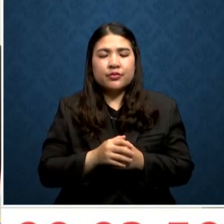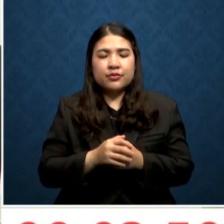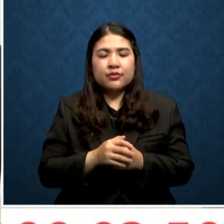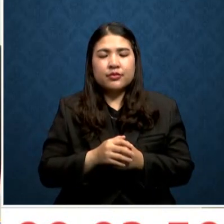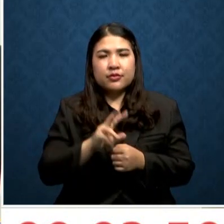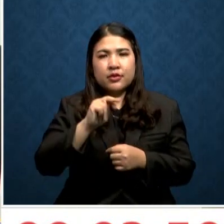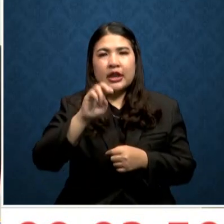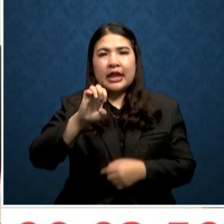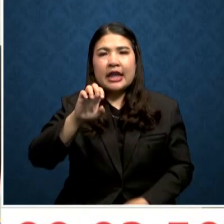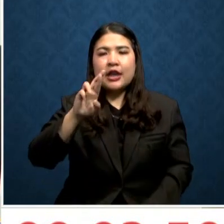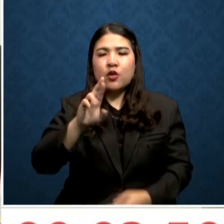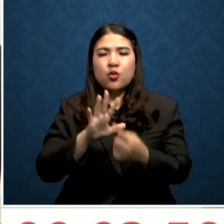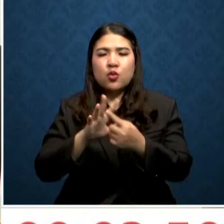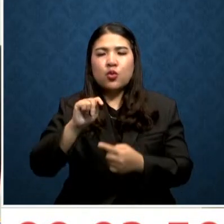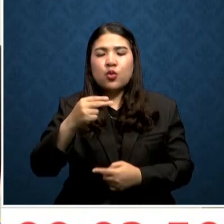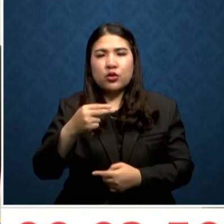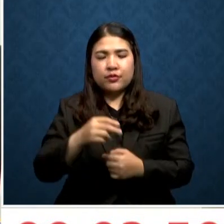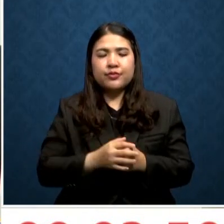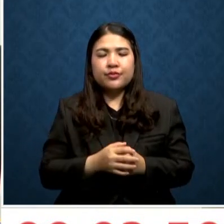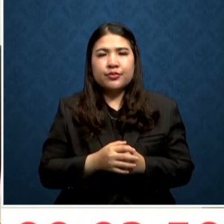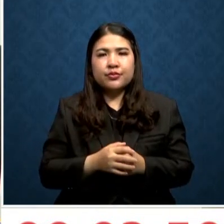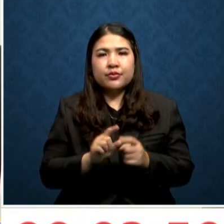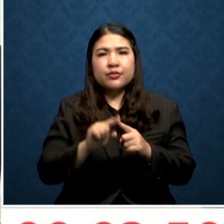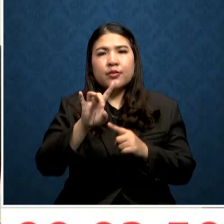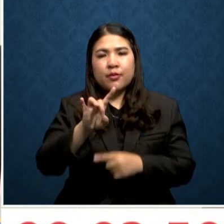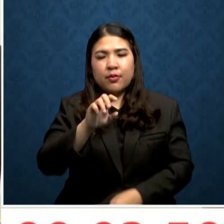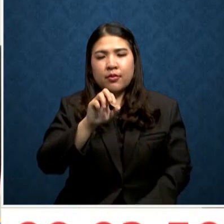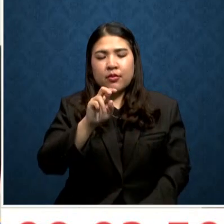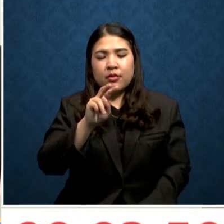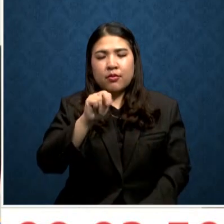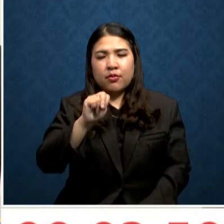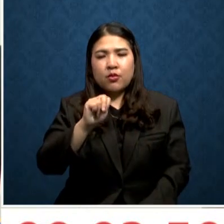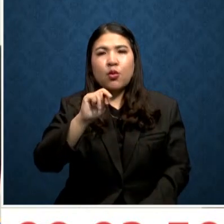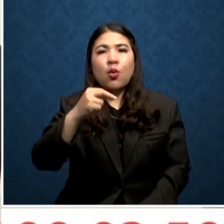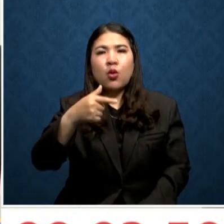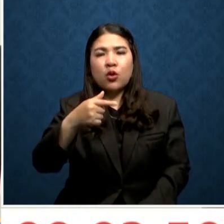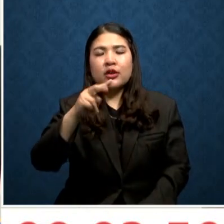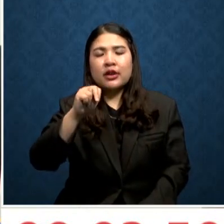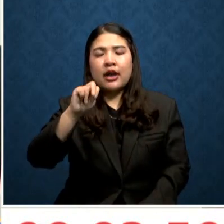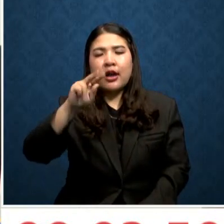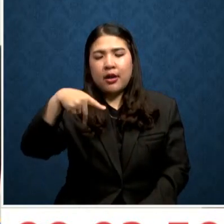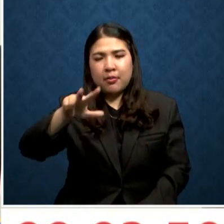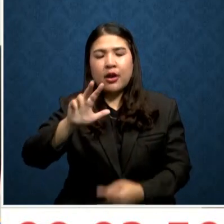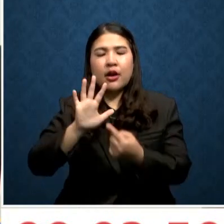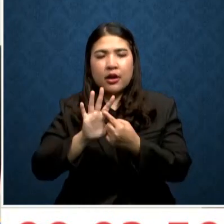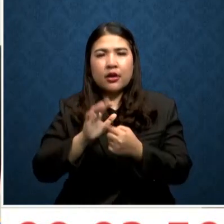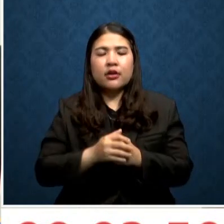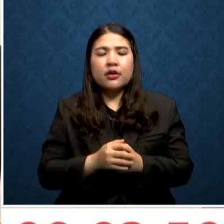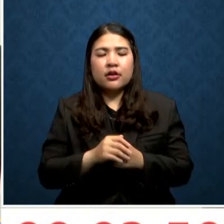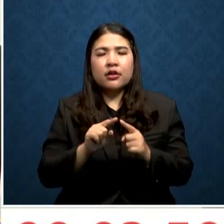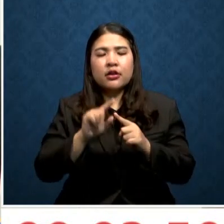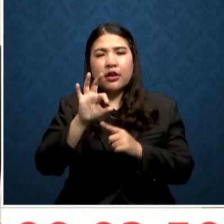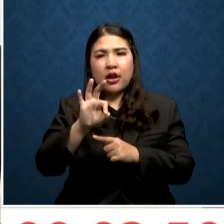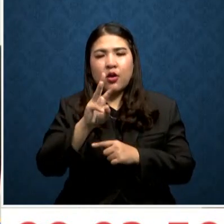นท์8นางสาวปุณณภาจินดาพงษ์9นางสาววิทาวีป